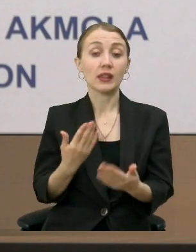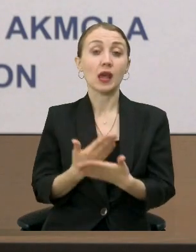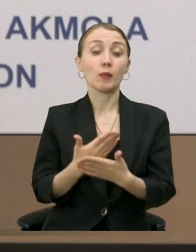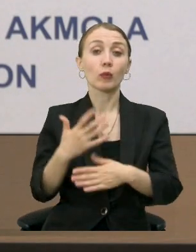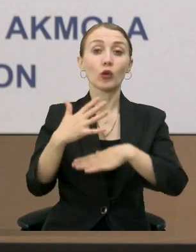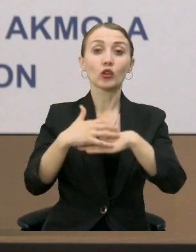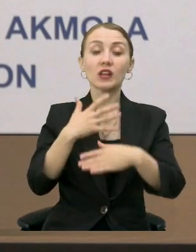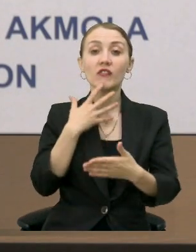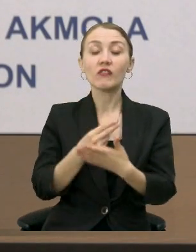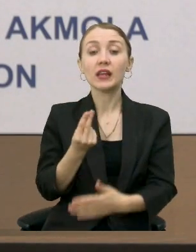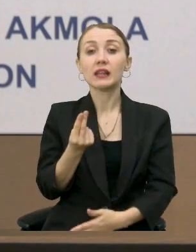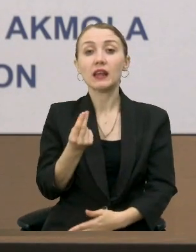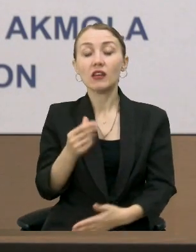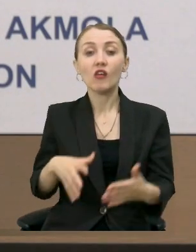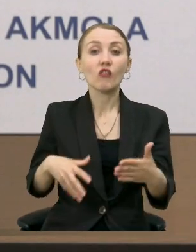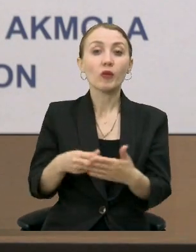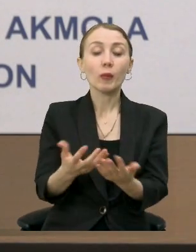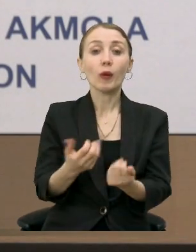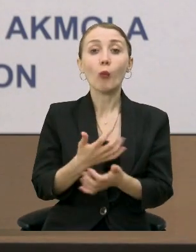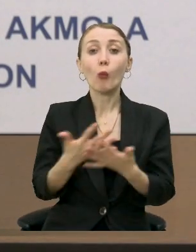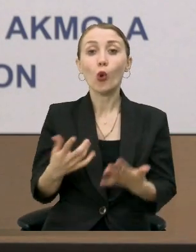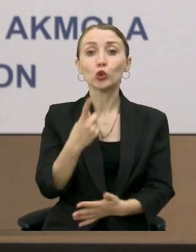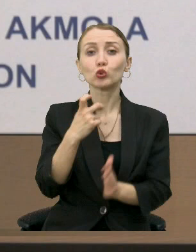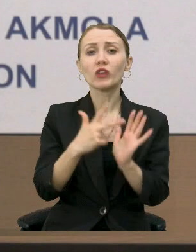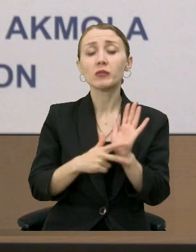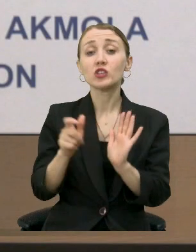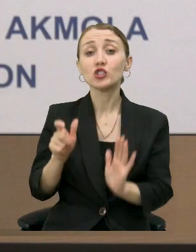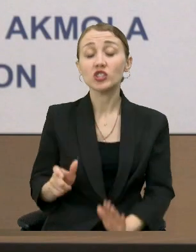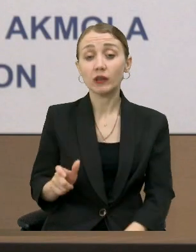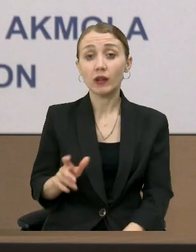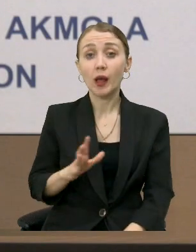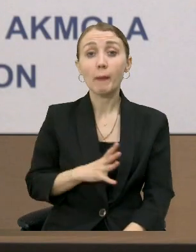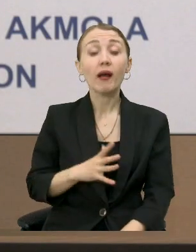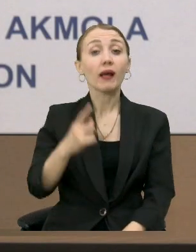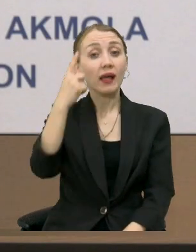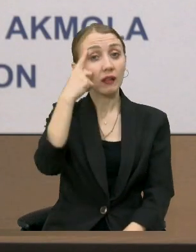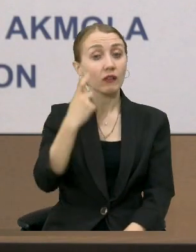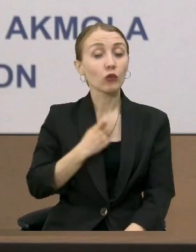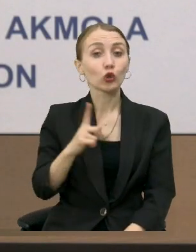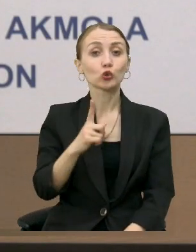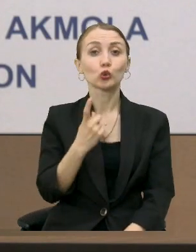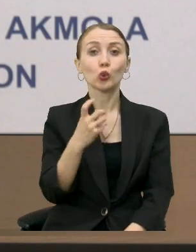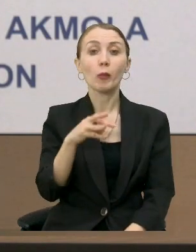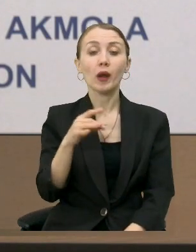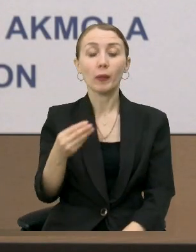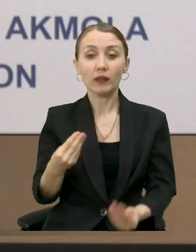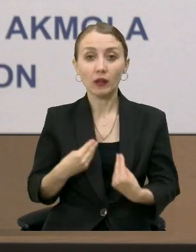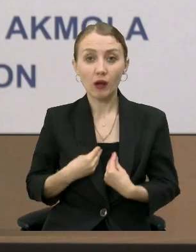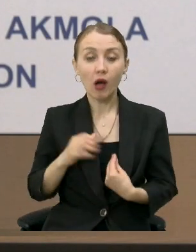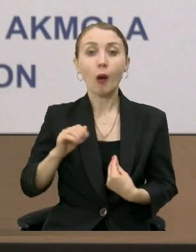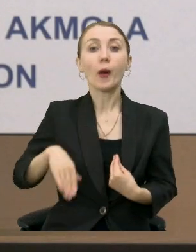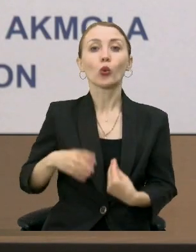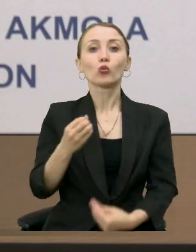Кокшетау свои средства и выплаты получили более 180 человек. Поступила информация, что дадут 100 МРП, а потом еще 150